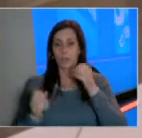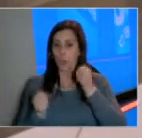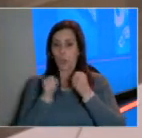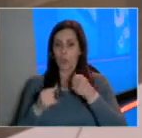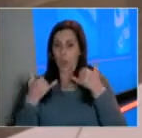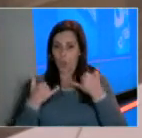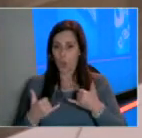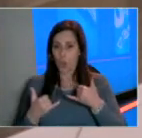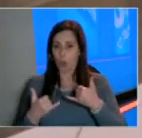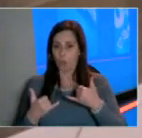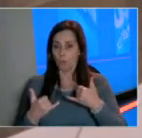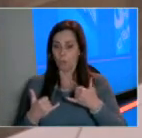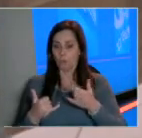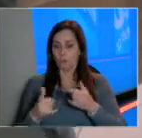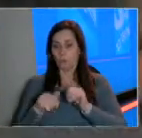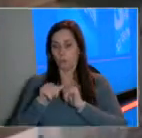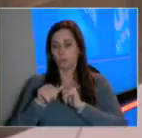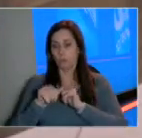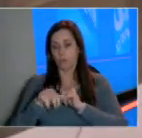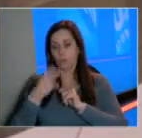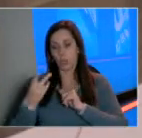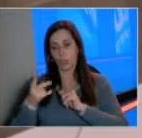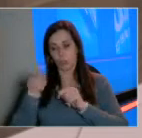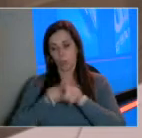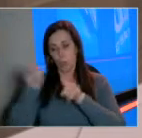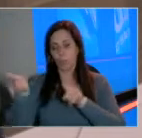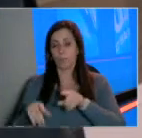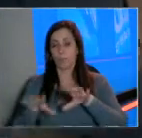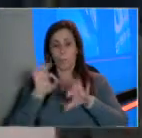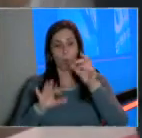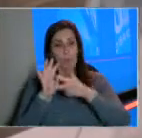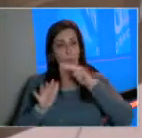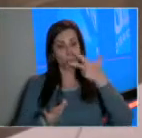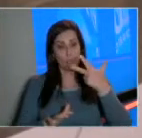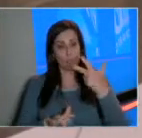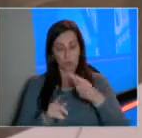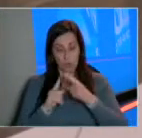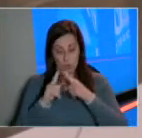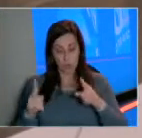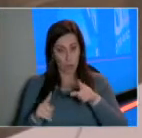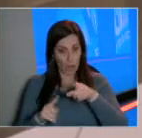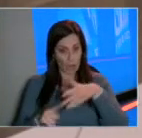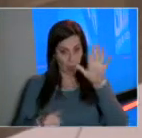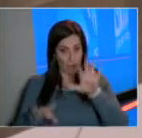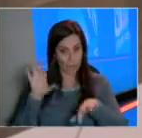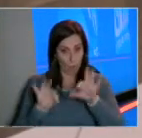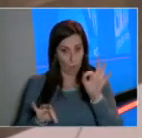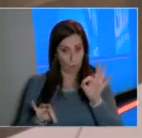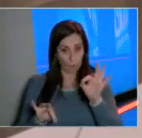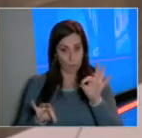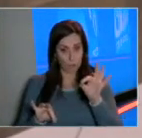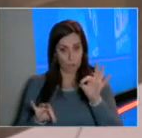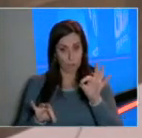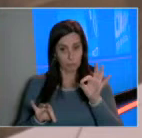קשה להיום להיות בצד שלו. תחיה, אנחנו עומדים לצאת לבחירות בפעם השלישית השנה. יש סיכוי שתשקלי לא להצביע